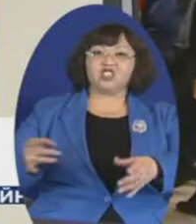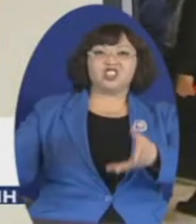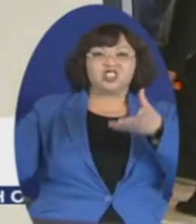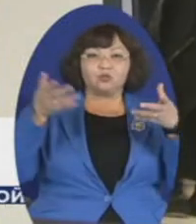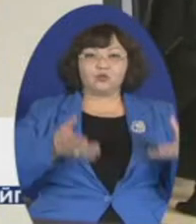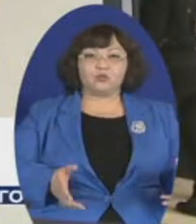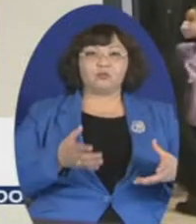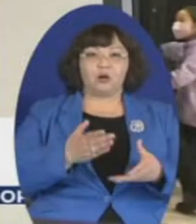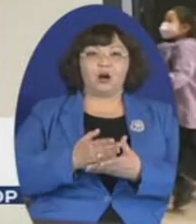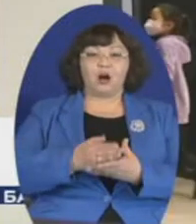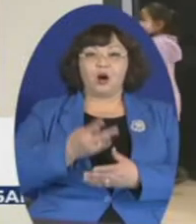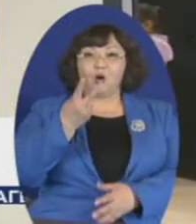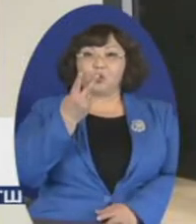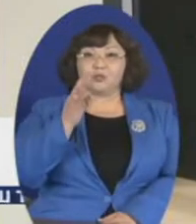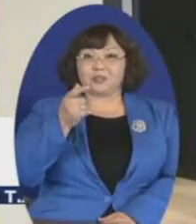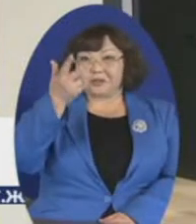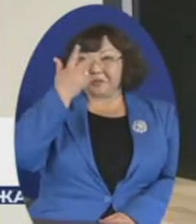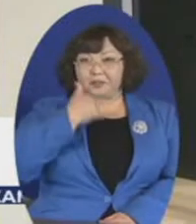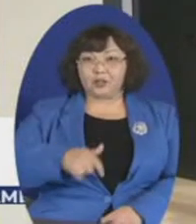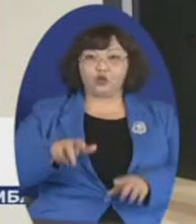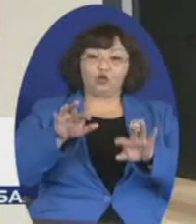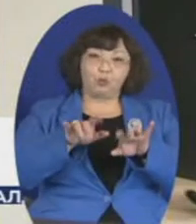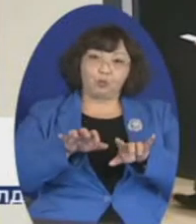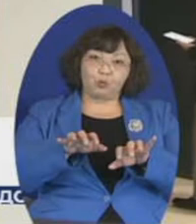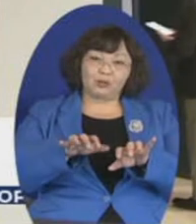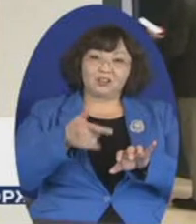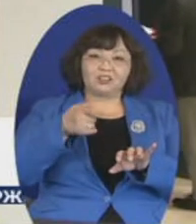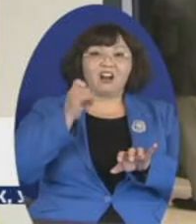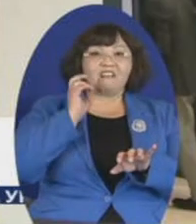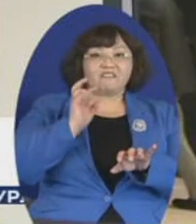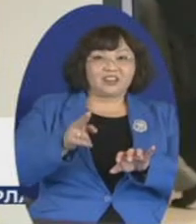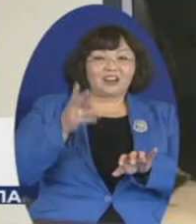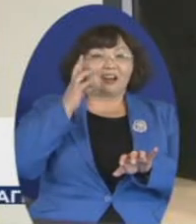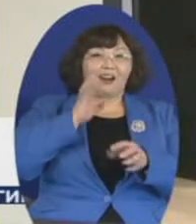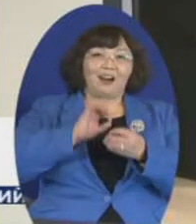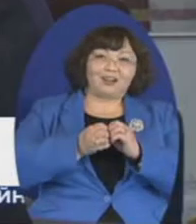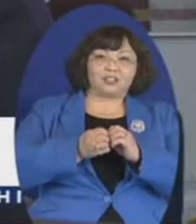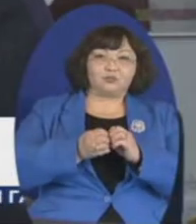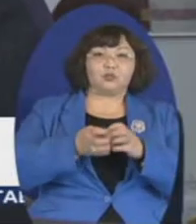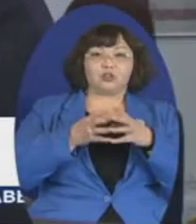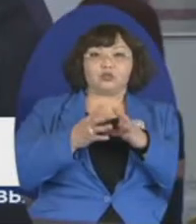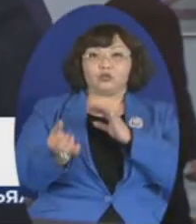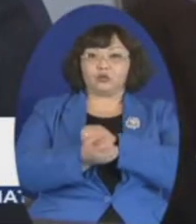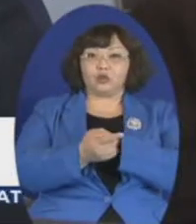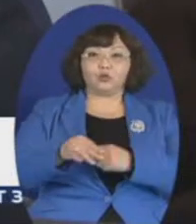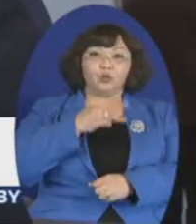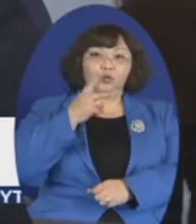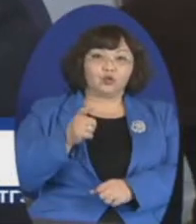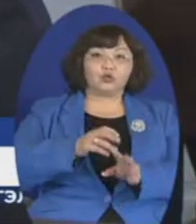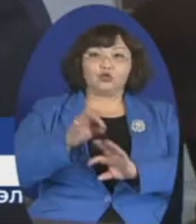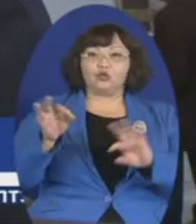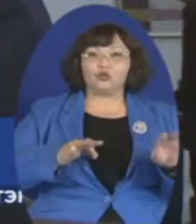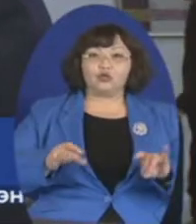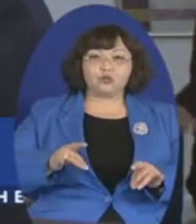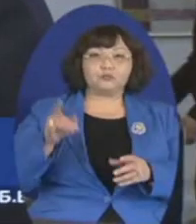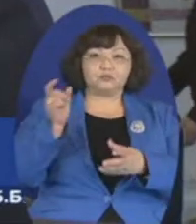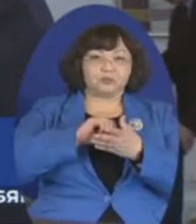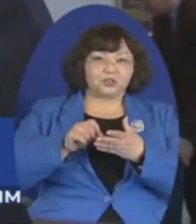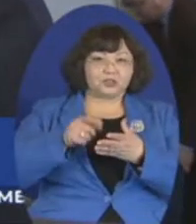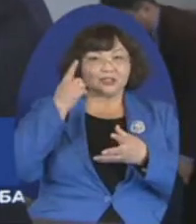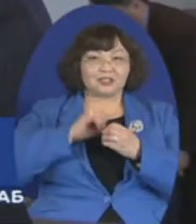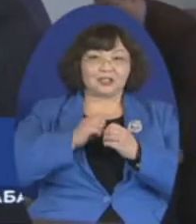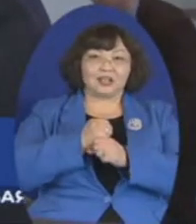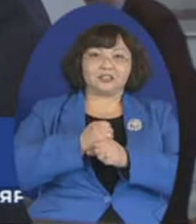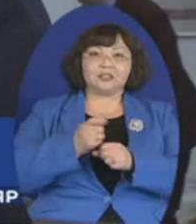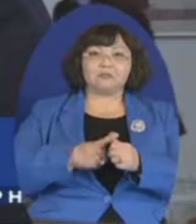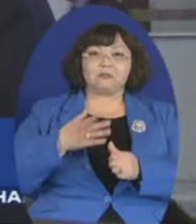Тэд үсгийн урлаг буюу компьютер график ашиглан бүтээл төрүүлсэн нь онцлог байлаа. Түүхэндээх олон бичиг үсэг зохиосон ард түмэнгүүд манай ард